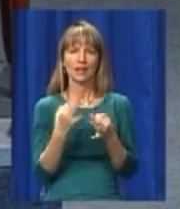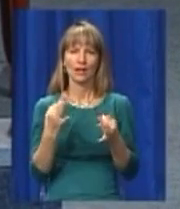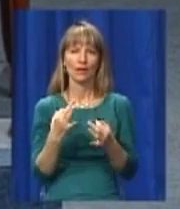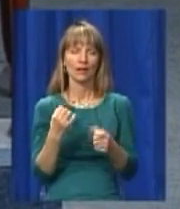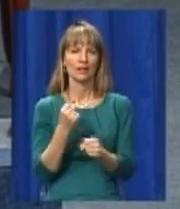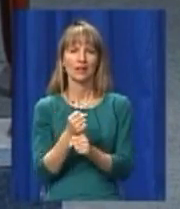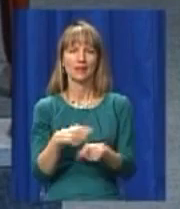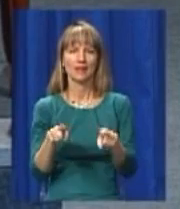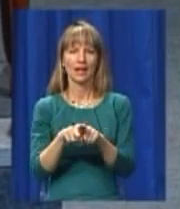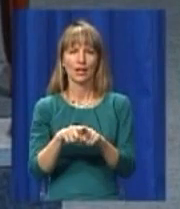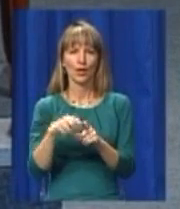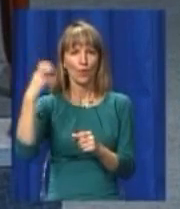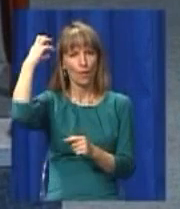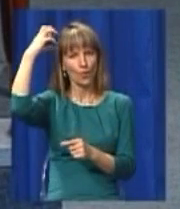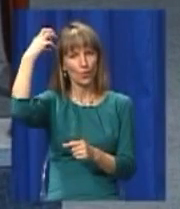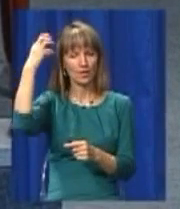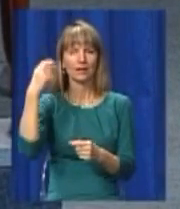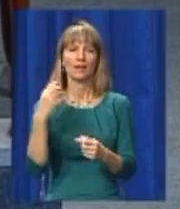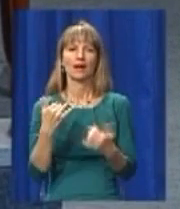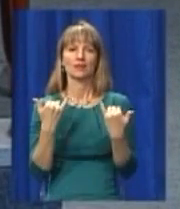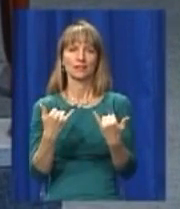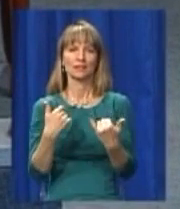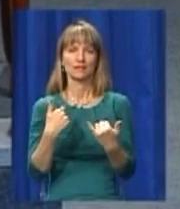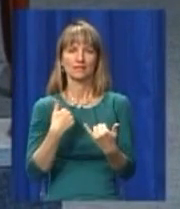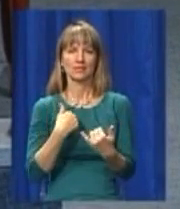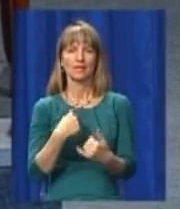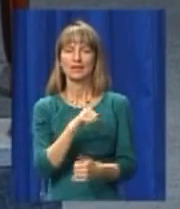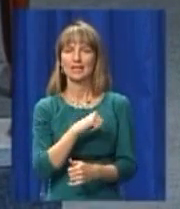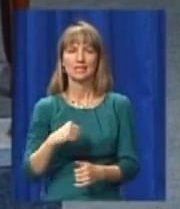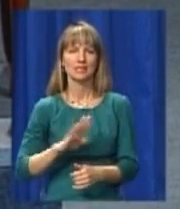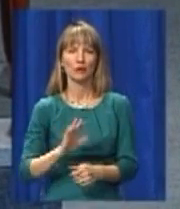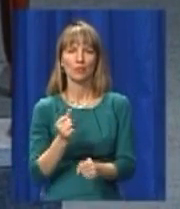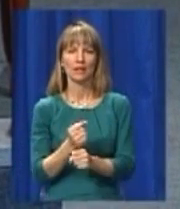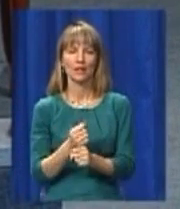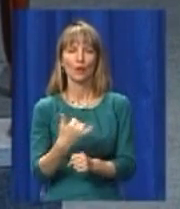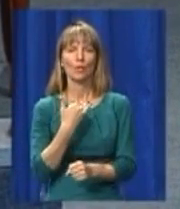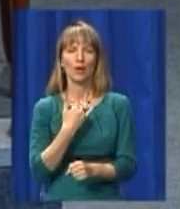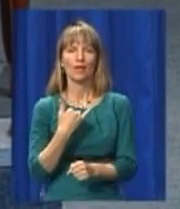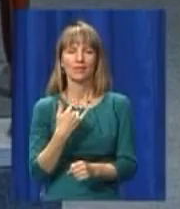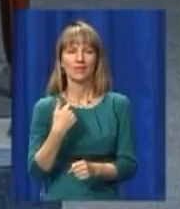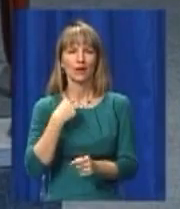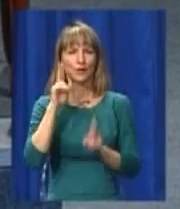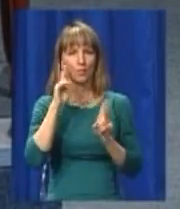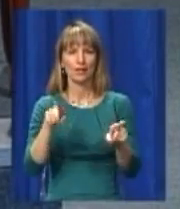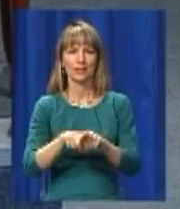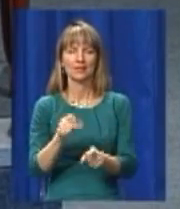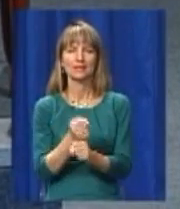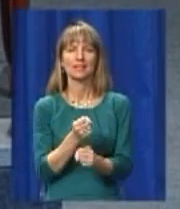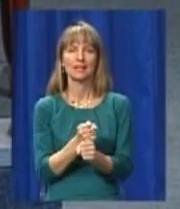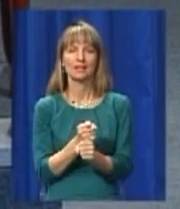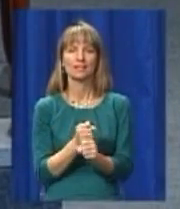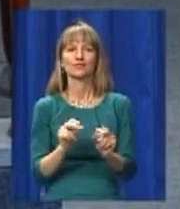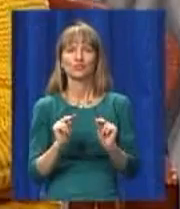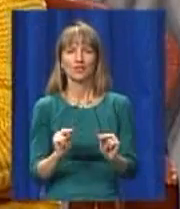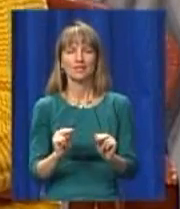носила цих гулік, чесно кажучи, але коли сьогодні мені не сама, звичайно, робила це, в мене взагалі руки не звідти ростуть, щоб робити такі шикарні зачіски,